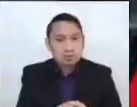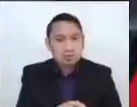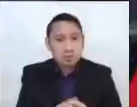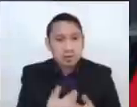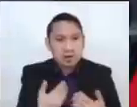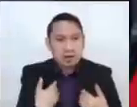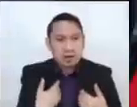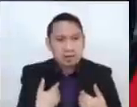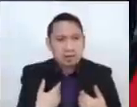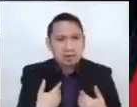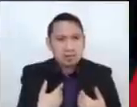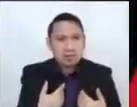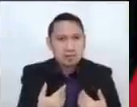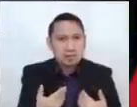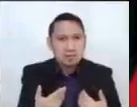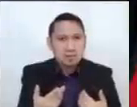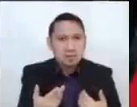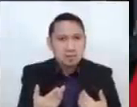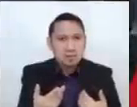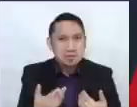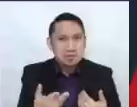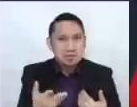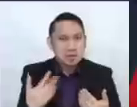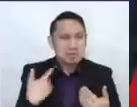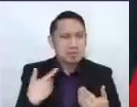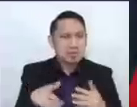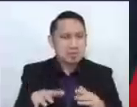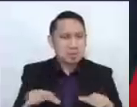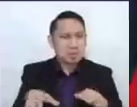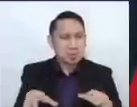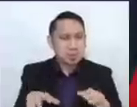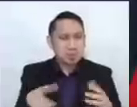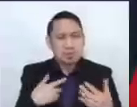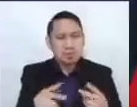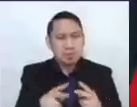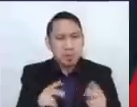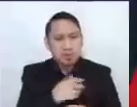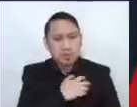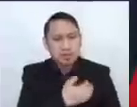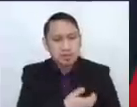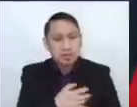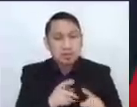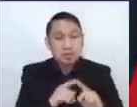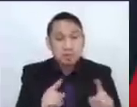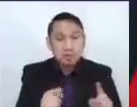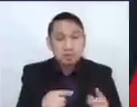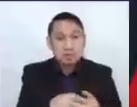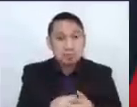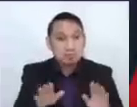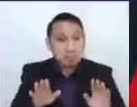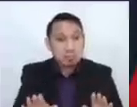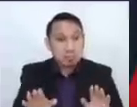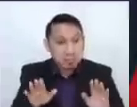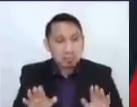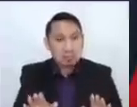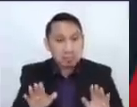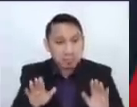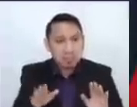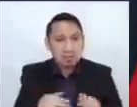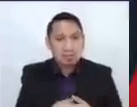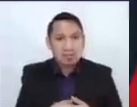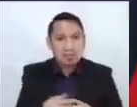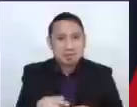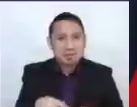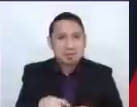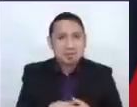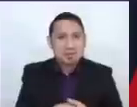Trap! Ibig sabihin, mag-push-up ka eh. Ang masama pa doon, habang nagpo-push-up ka, aabakan ka. Yun. Eh, nawala